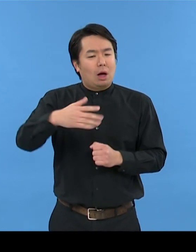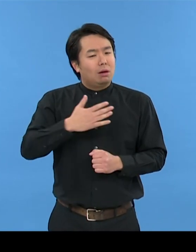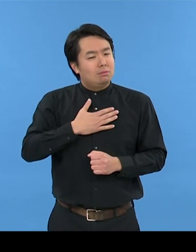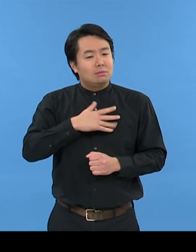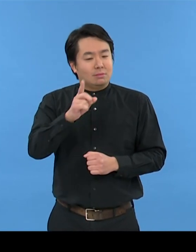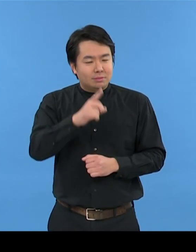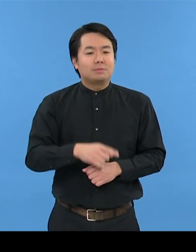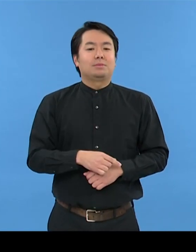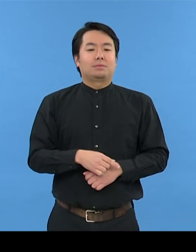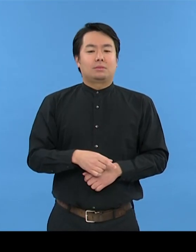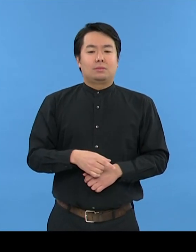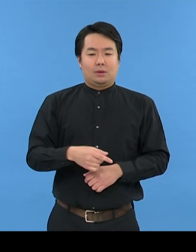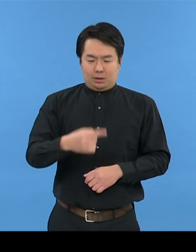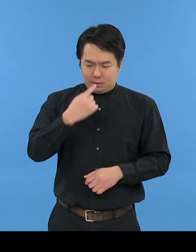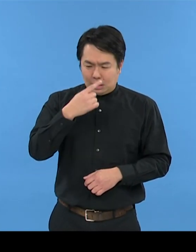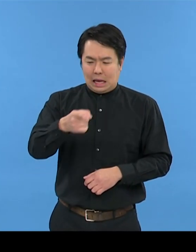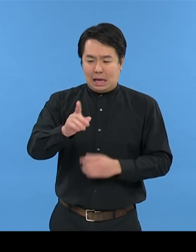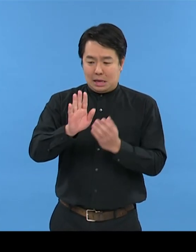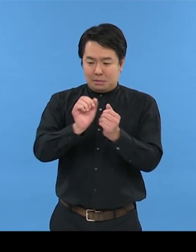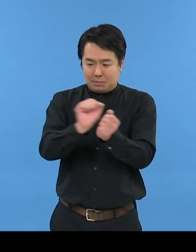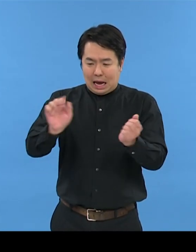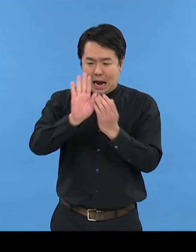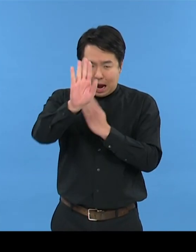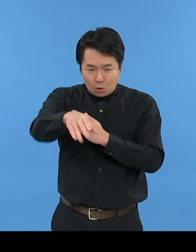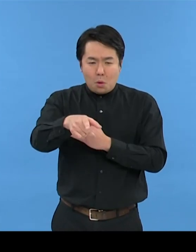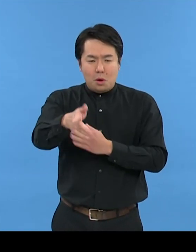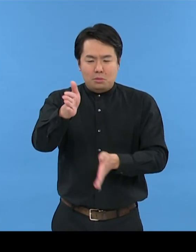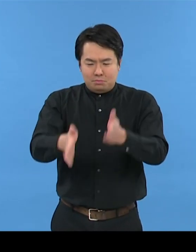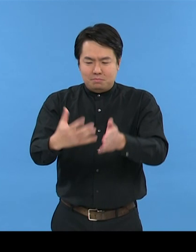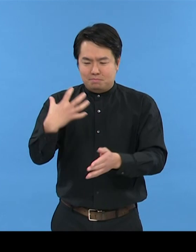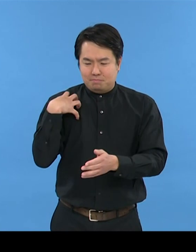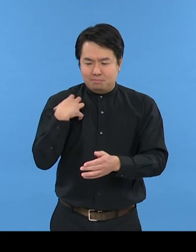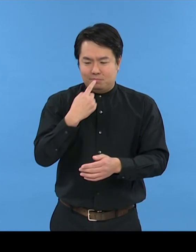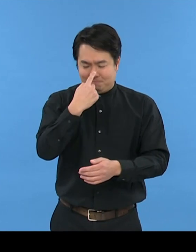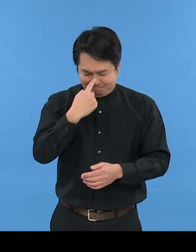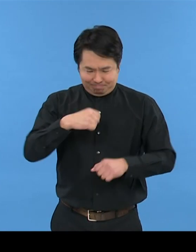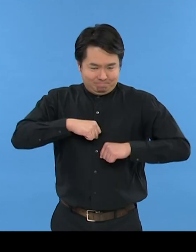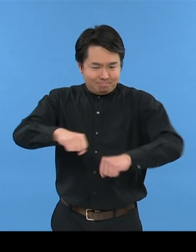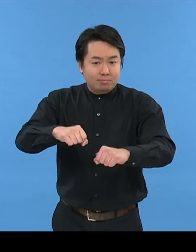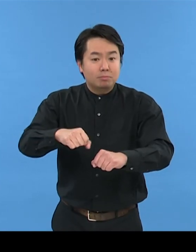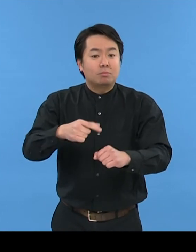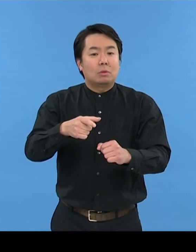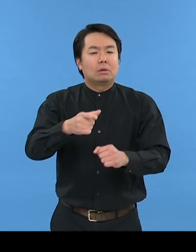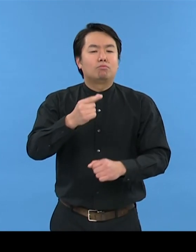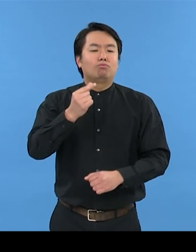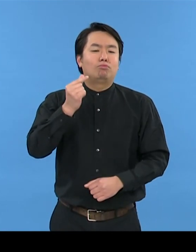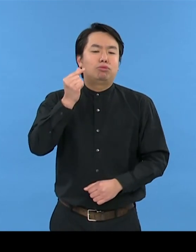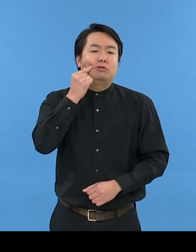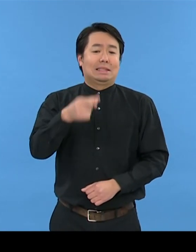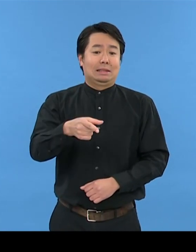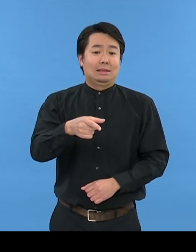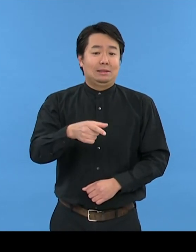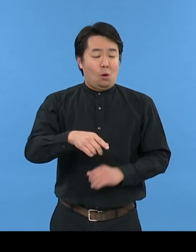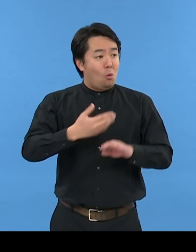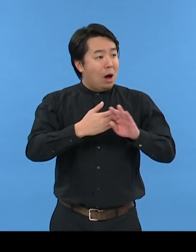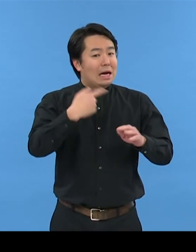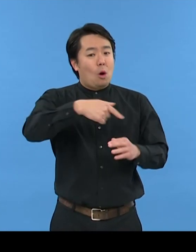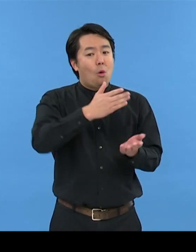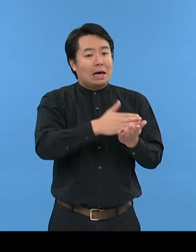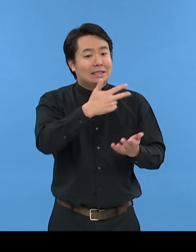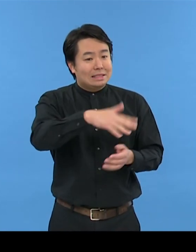ただそれも決めてこいつとこいつの面倒を俺が見るからみたいなのは多分できないはずなのでおそらく